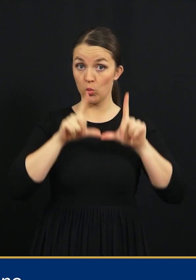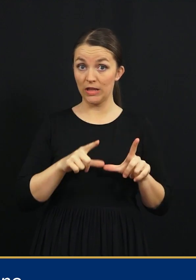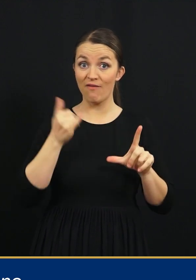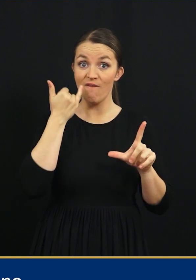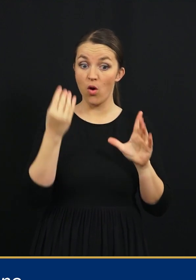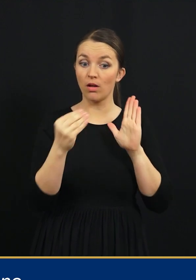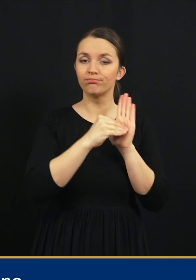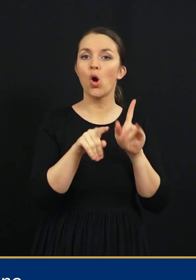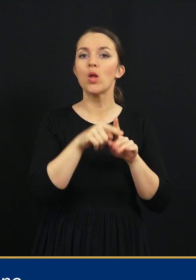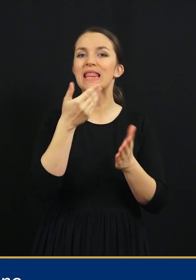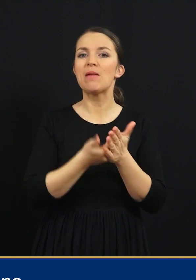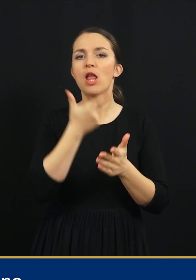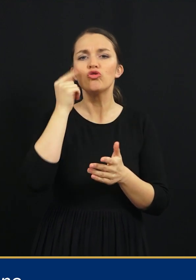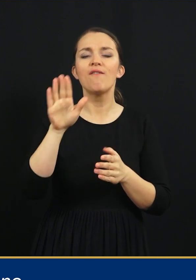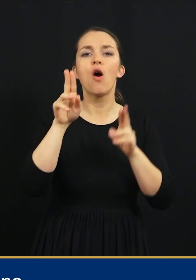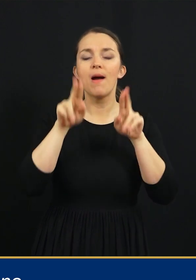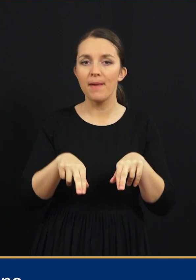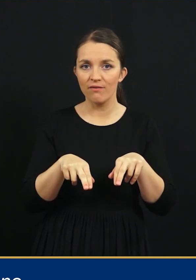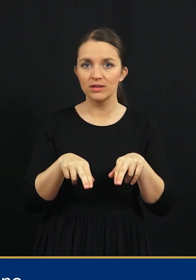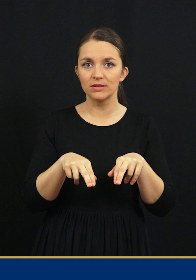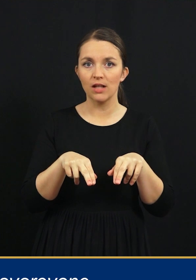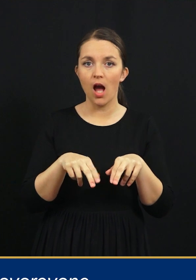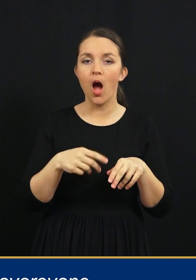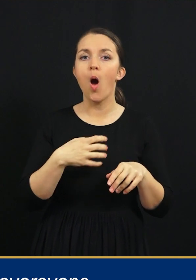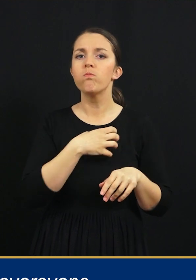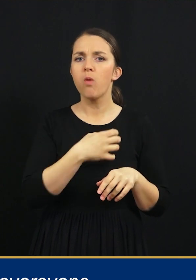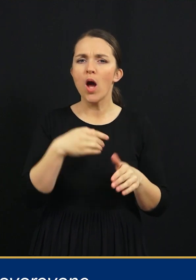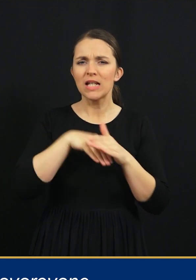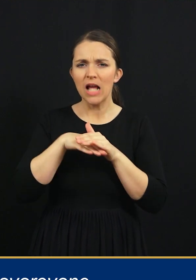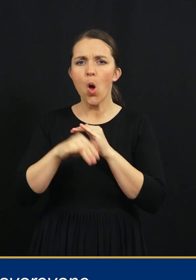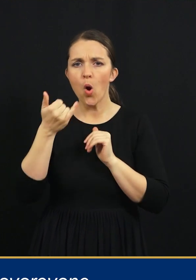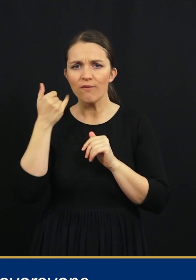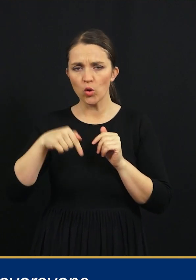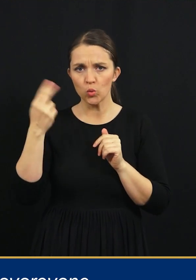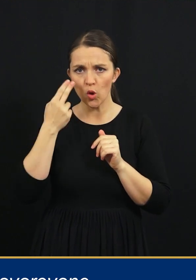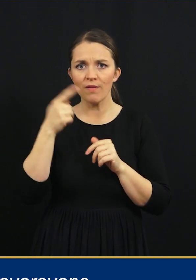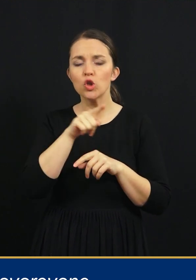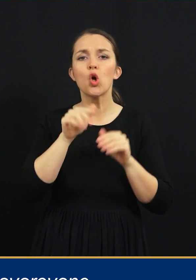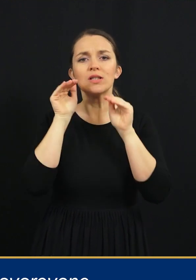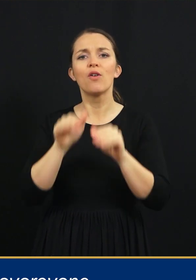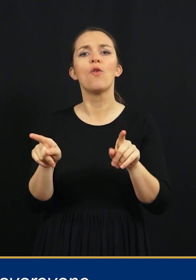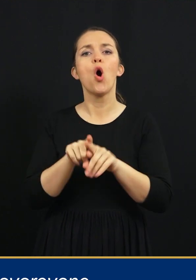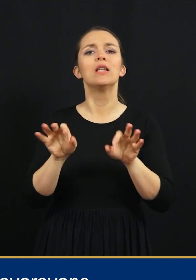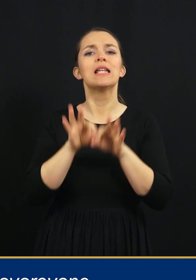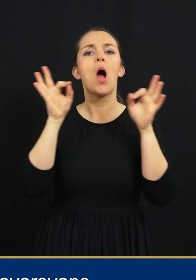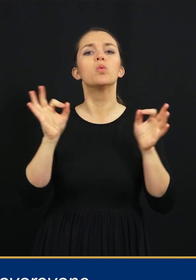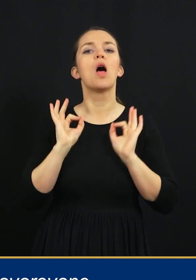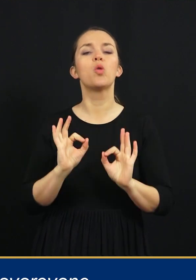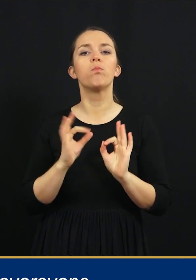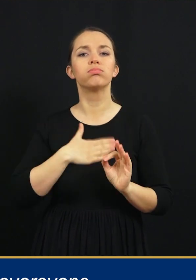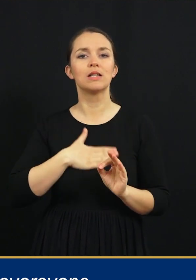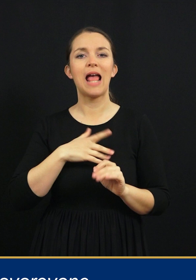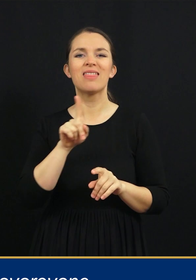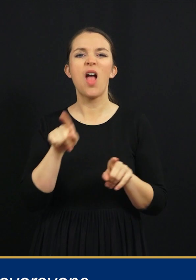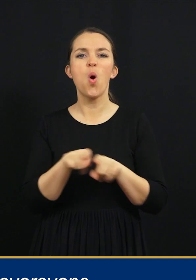voda zapisana kot temeljna človekova pravica. Bogate zaloge vode v Sloveniji so zavarovane kot javna dobrina in ne